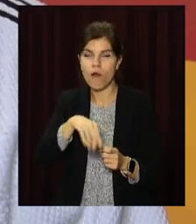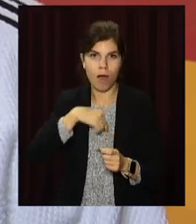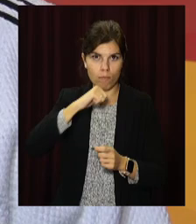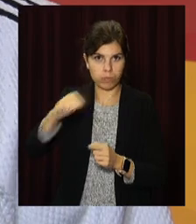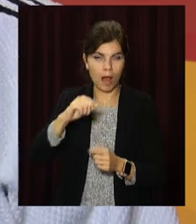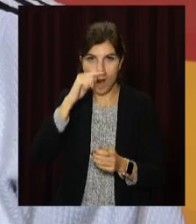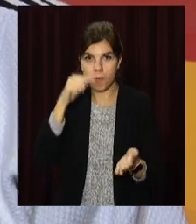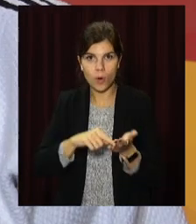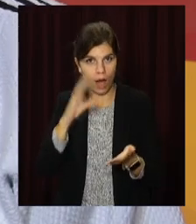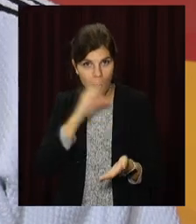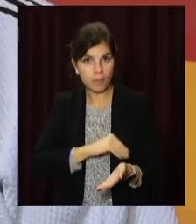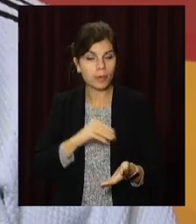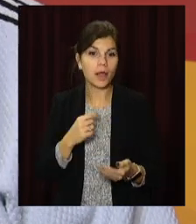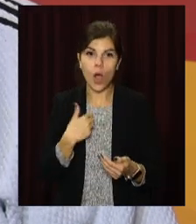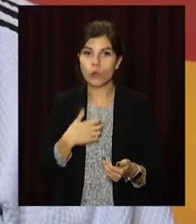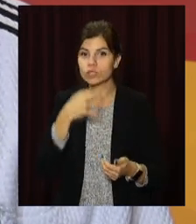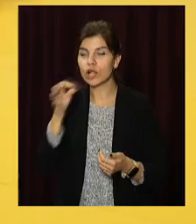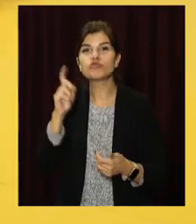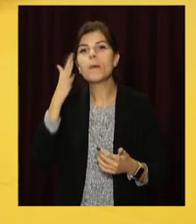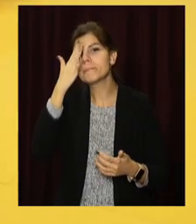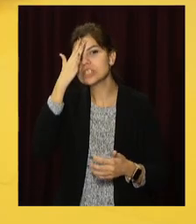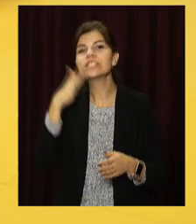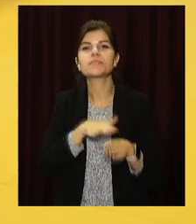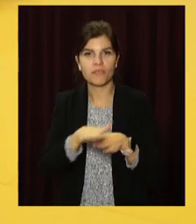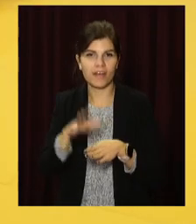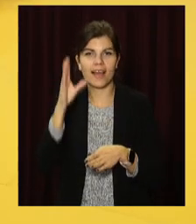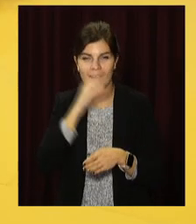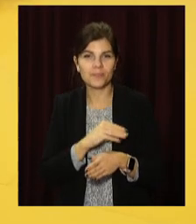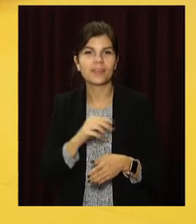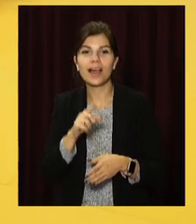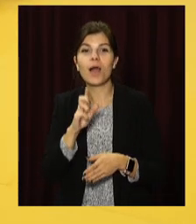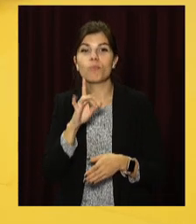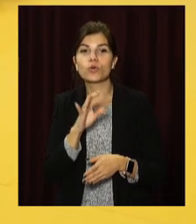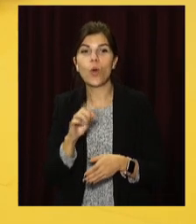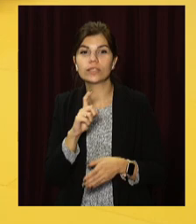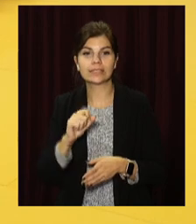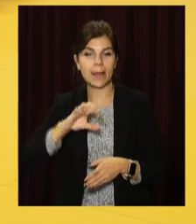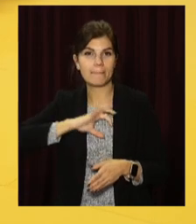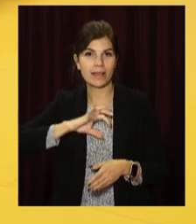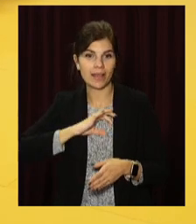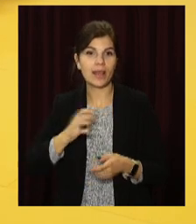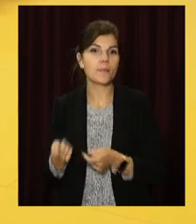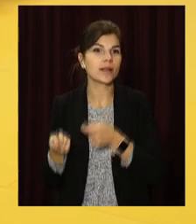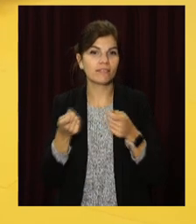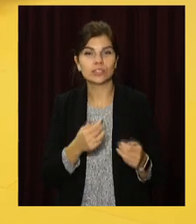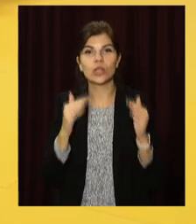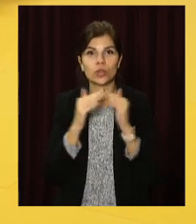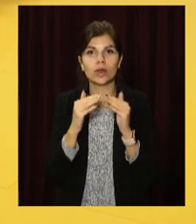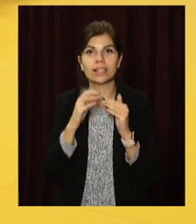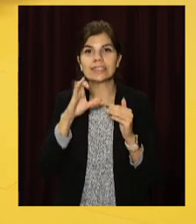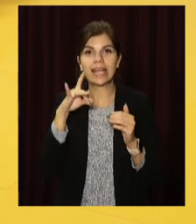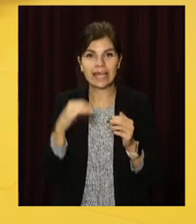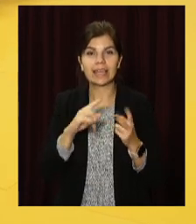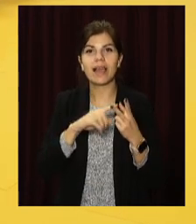Хочу сказати, що мечти збиваються. Бронзові медалі з ветеранського світового турніру привезли додому Сергій